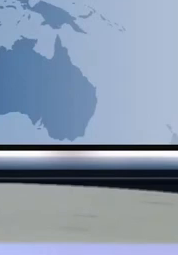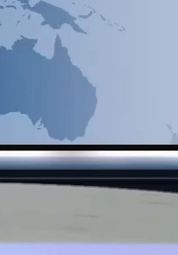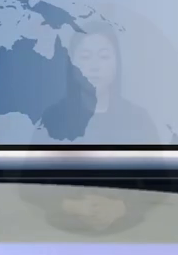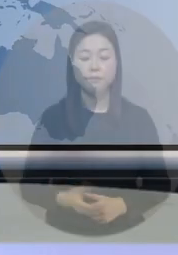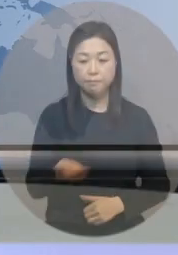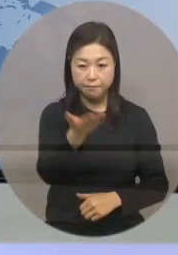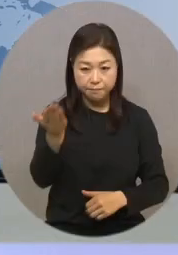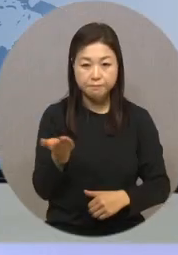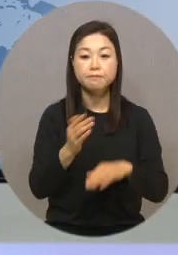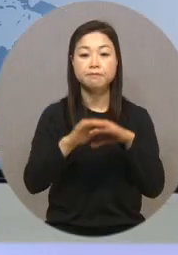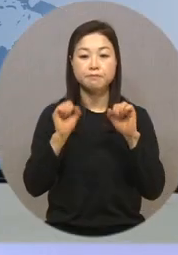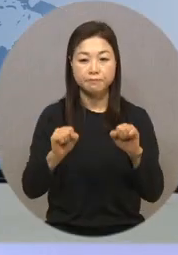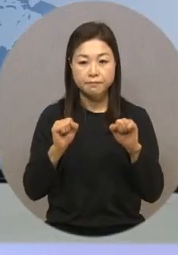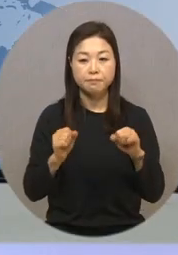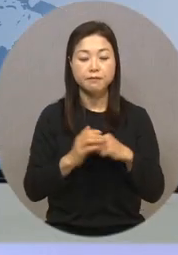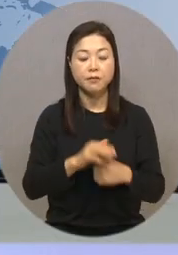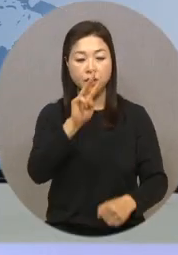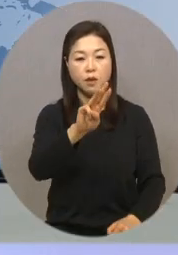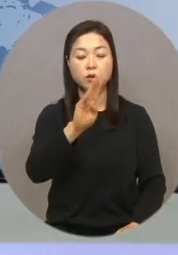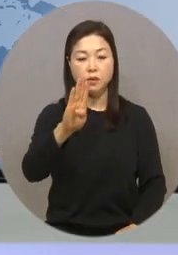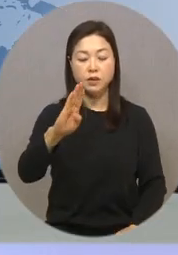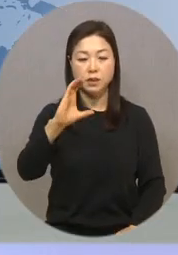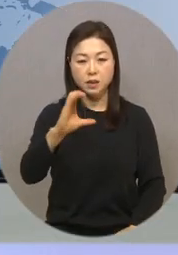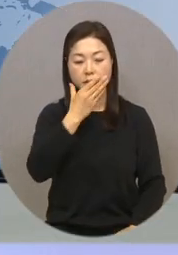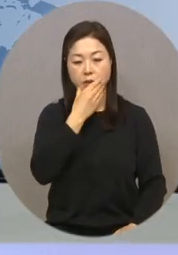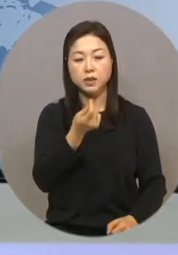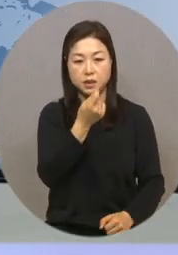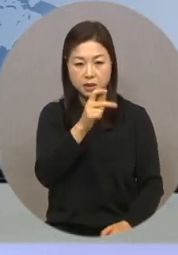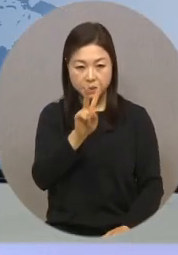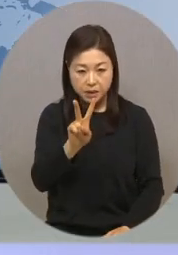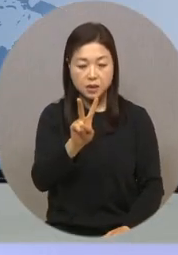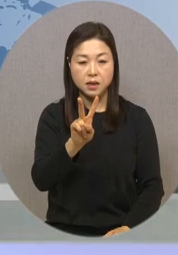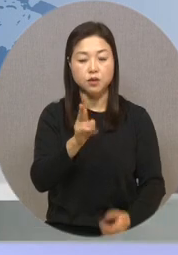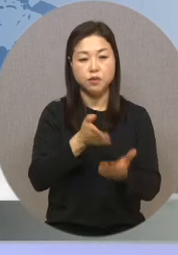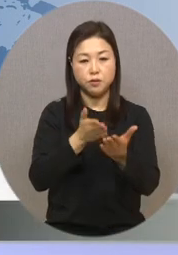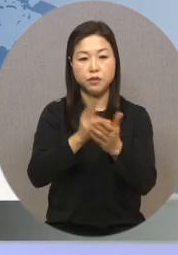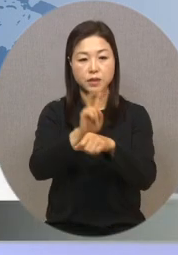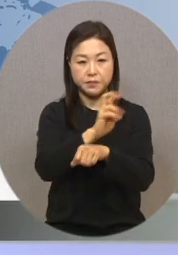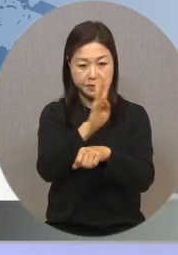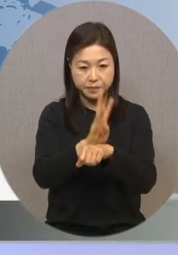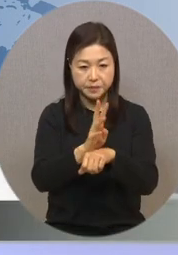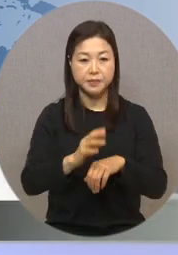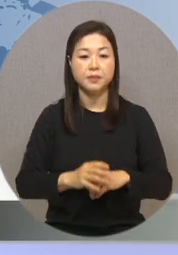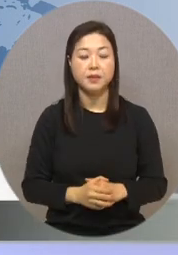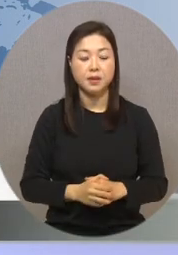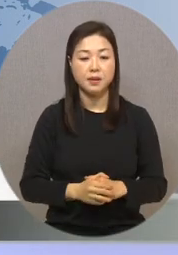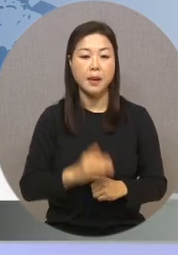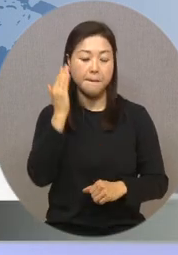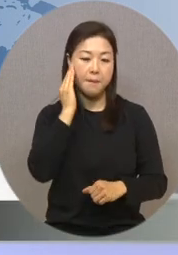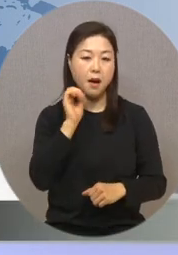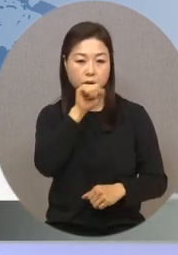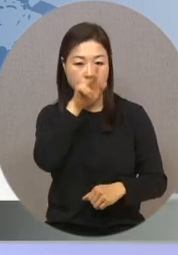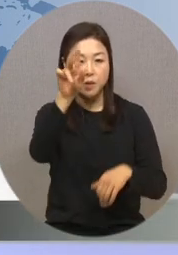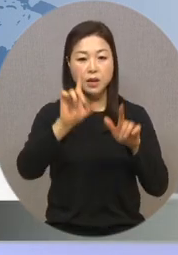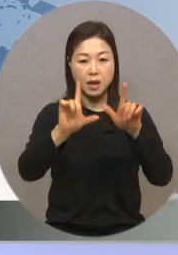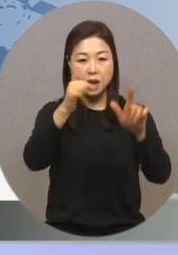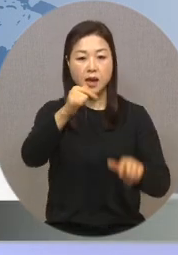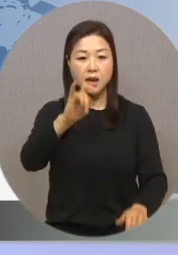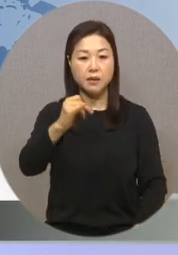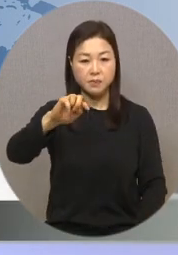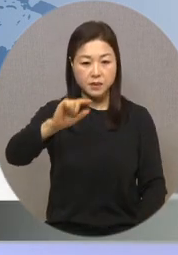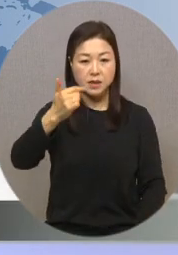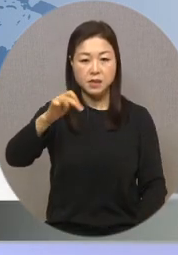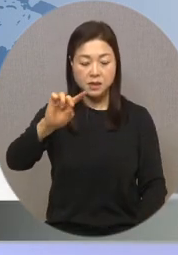시청자 여러분 안녕하십니까? WBC 복지TV 뉴스 24입니다. 푸른 용의 해, 갑진년 새해가